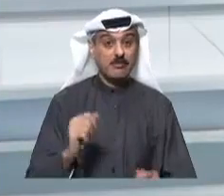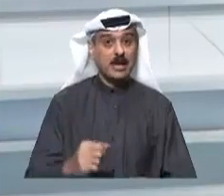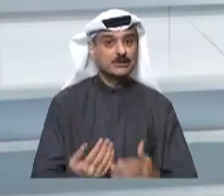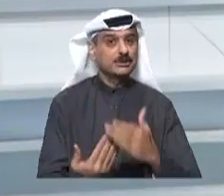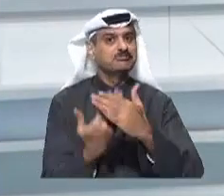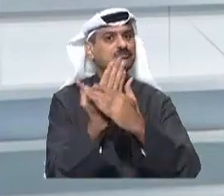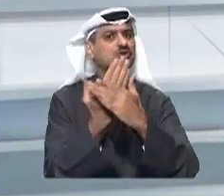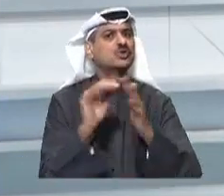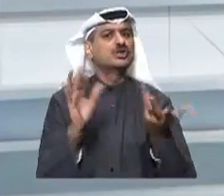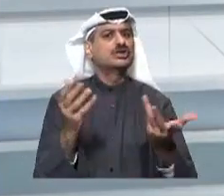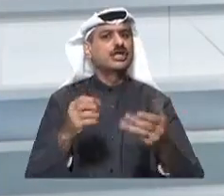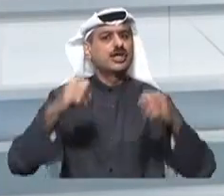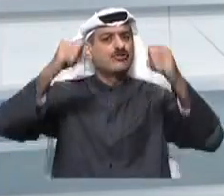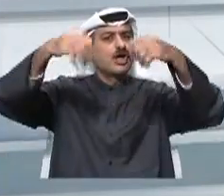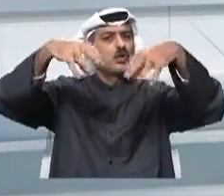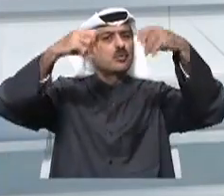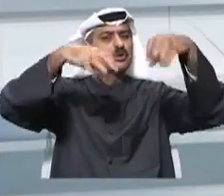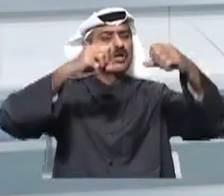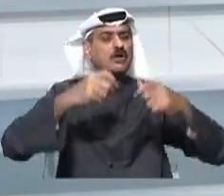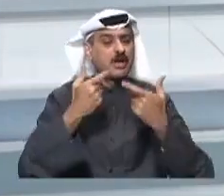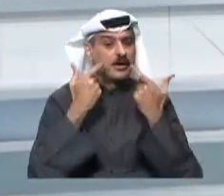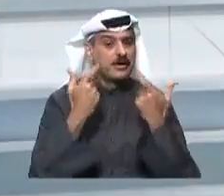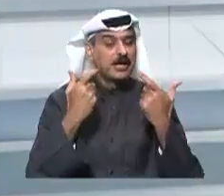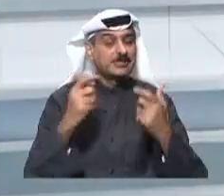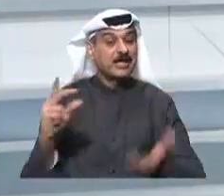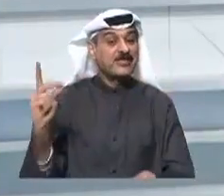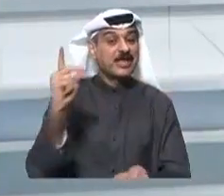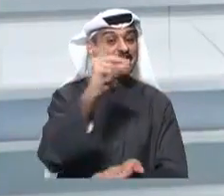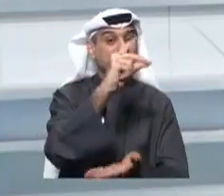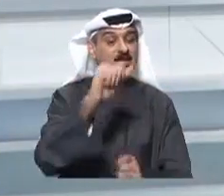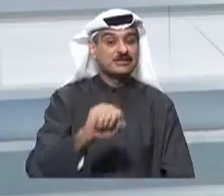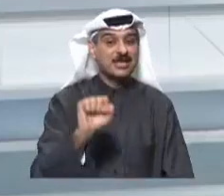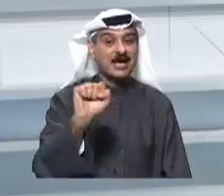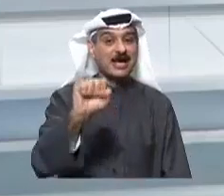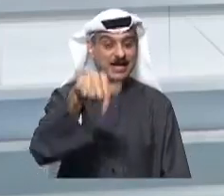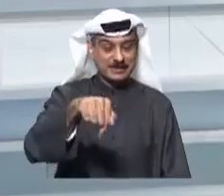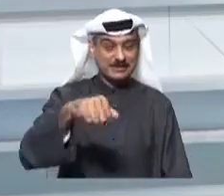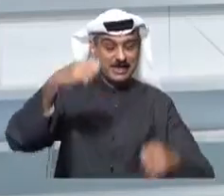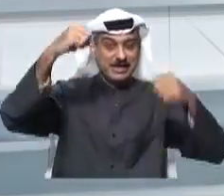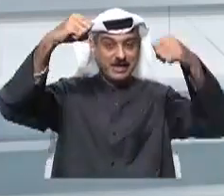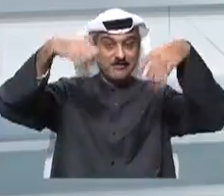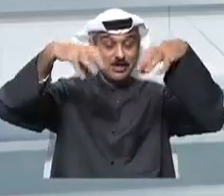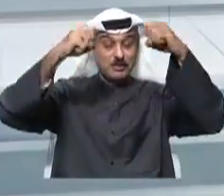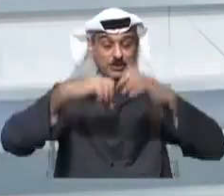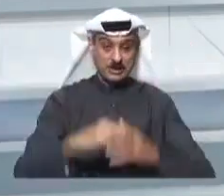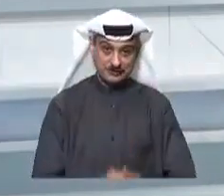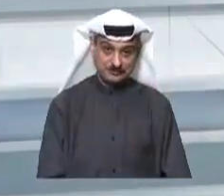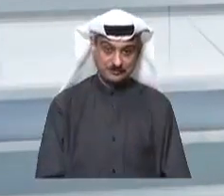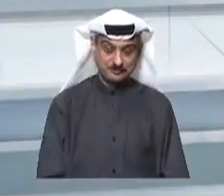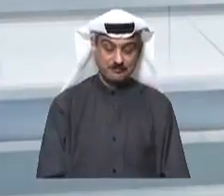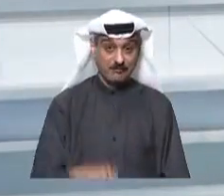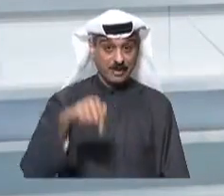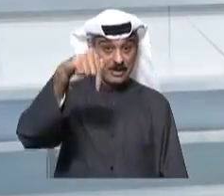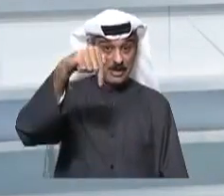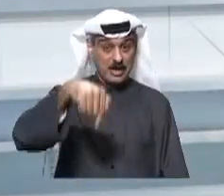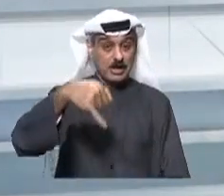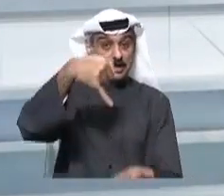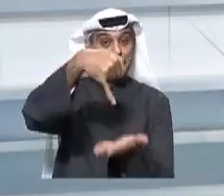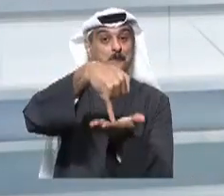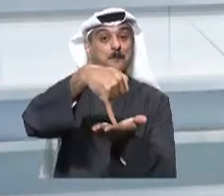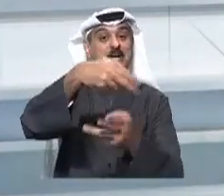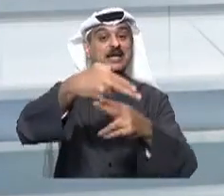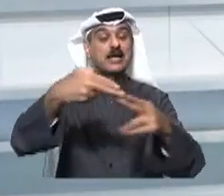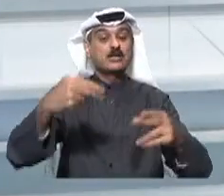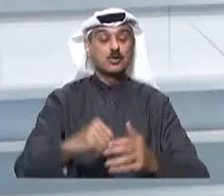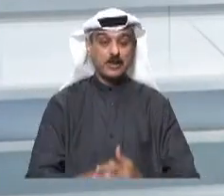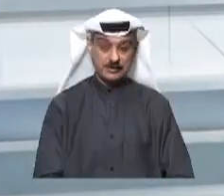وأيضا التنويهات والتحذيرات الجوية الخاصة بهذه الحالة الجوية. أما بالنسبة للأجواء الحالية في مدينة الكويت،